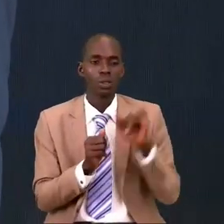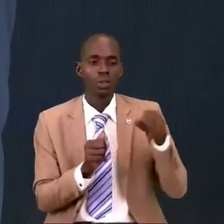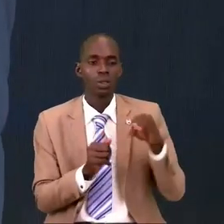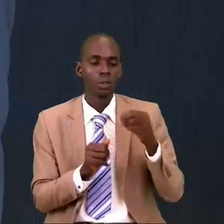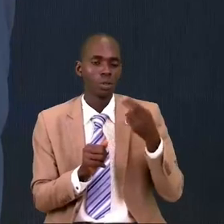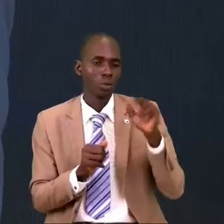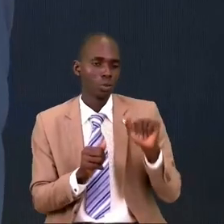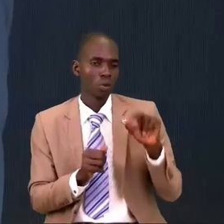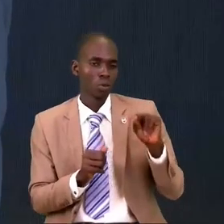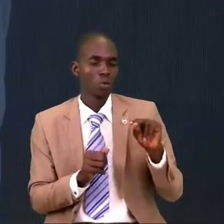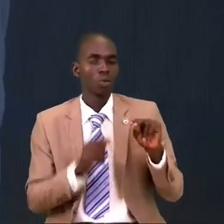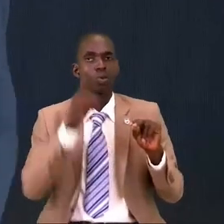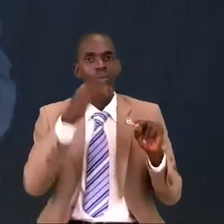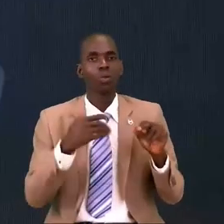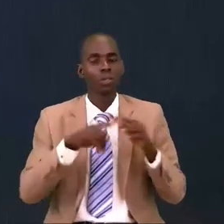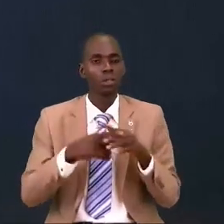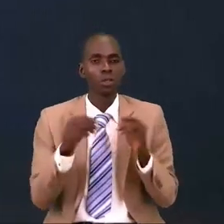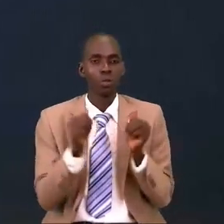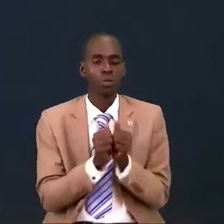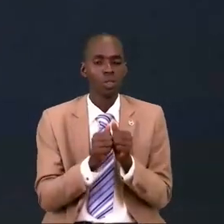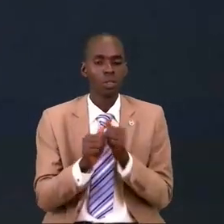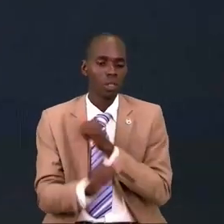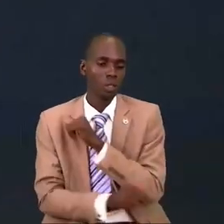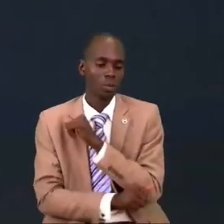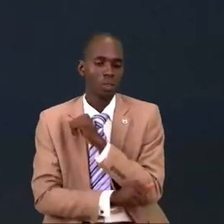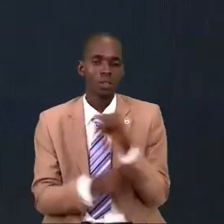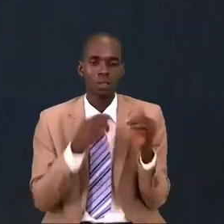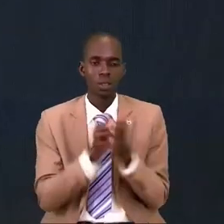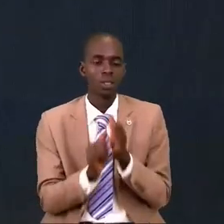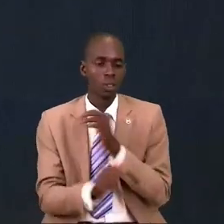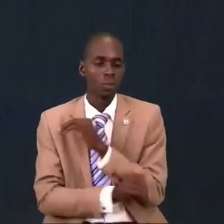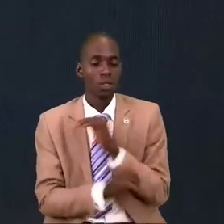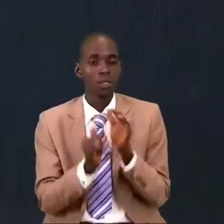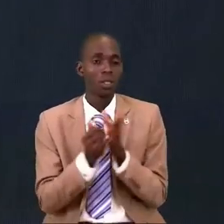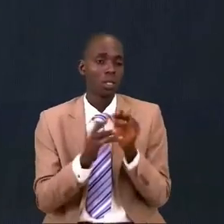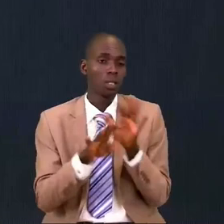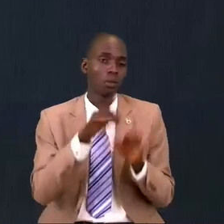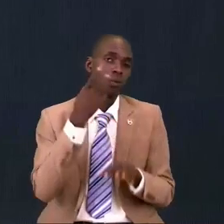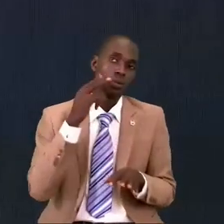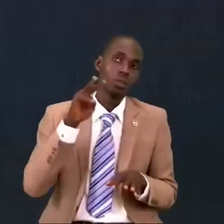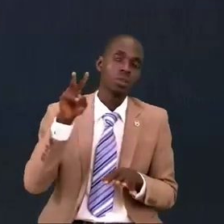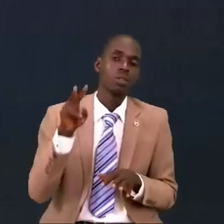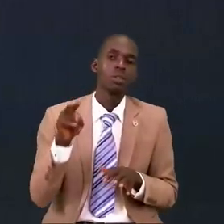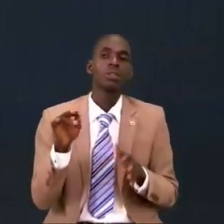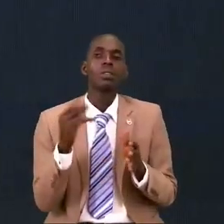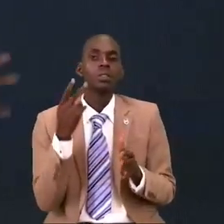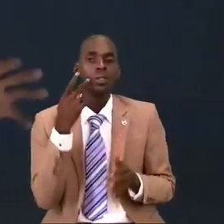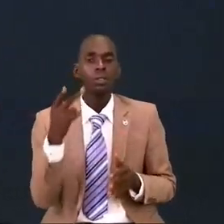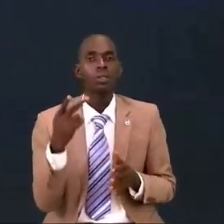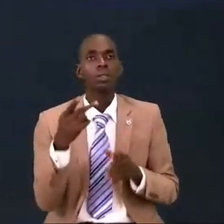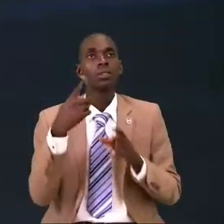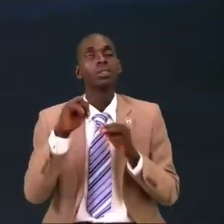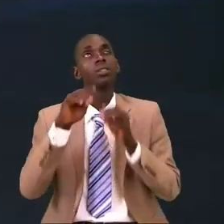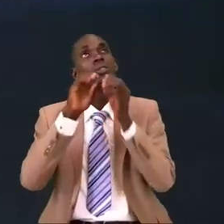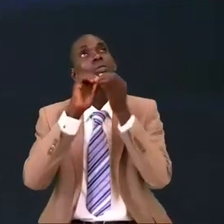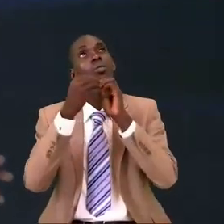ce pays, regarde les étoiles, c'est comme ça tes enfants seront ta postérité. Regarde le pays aussi